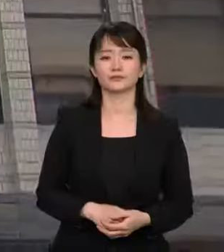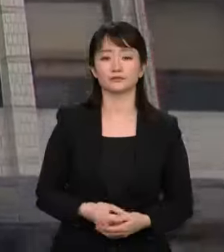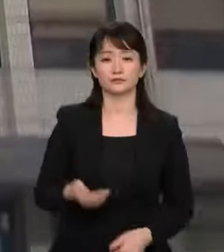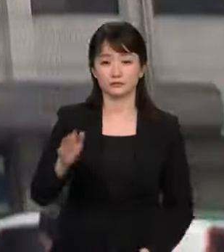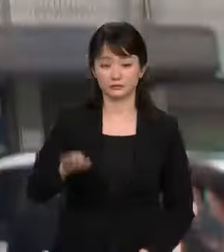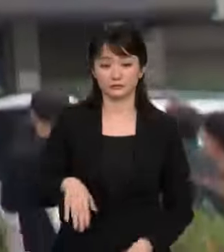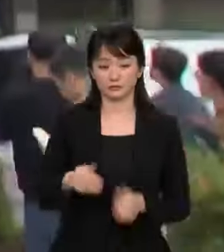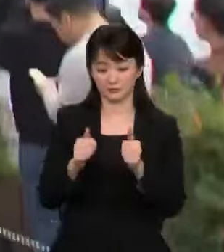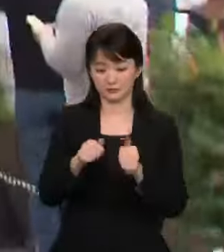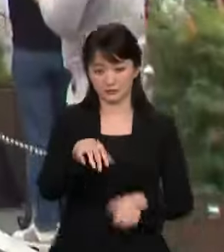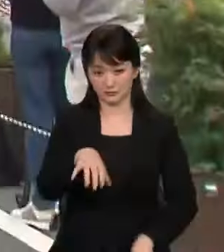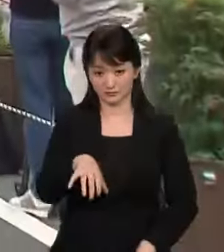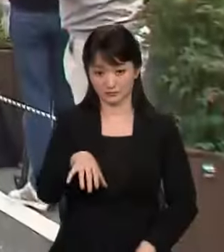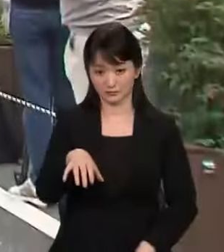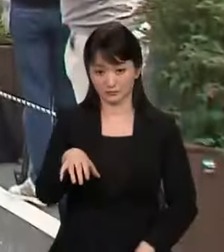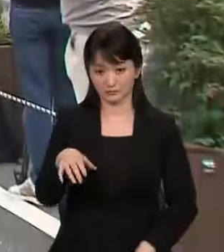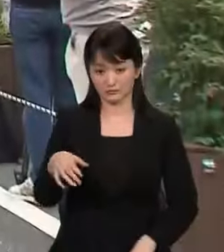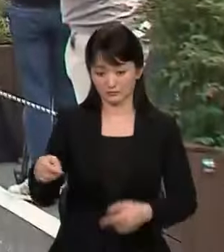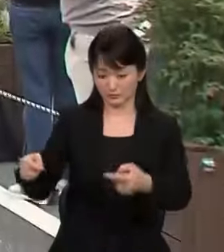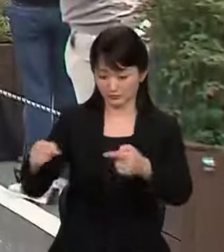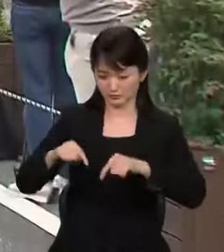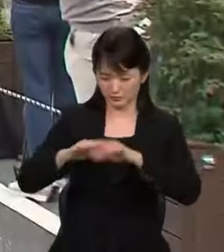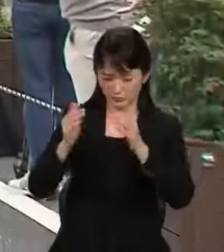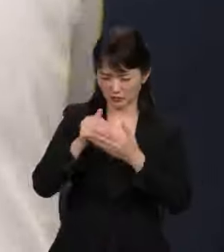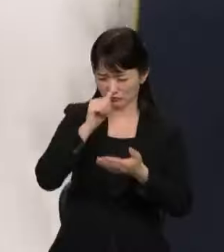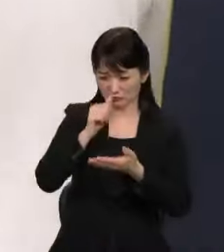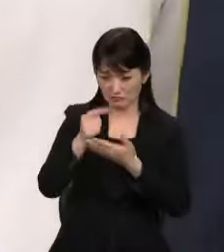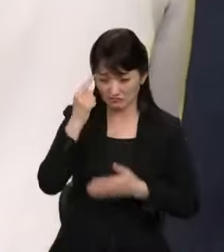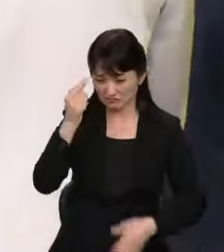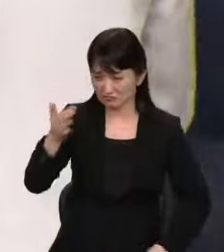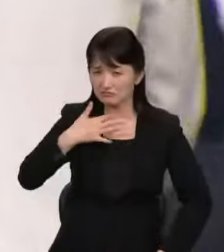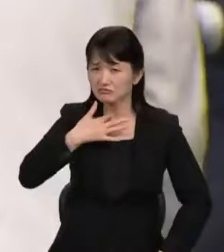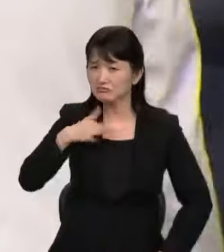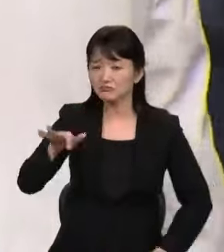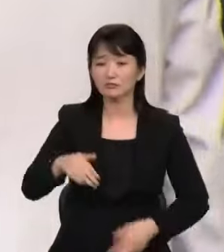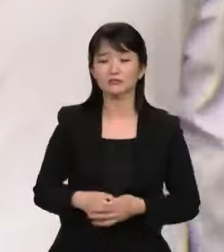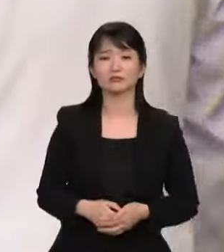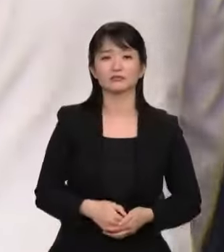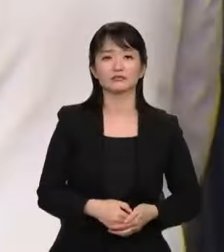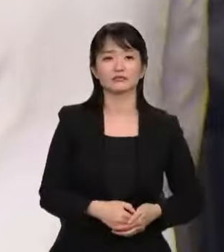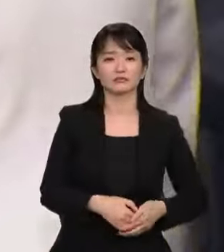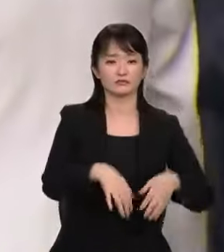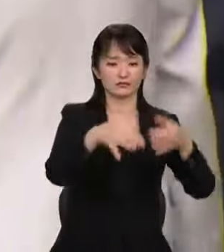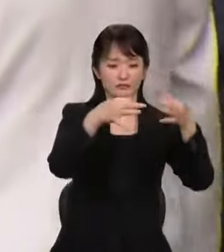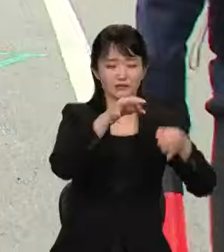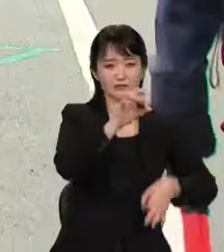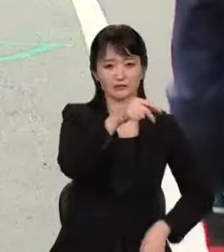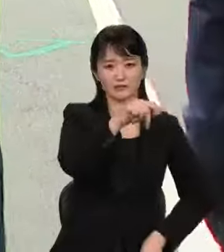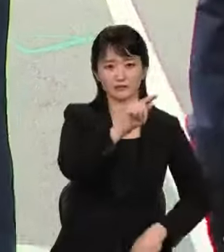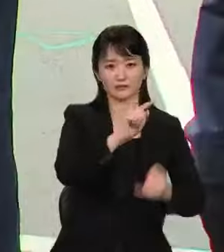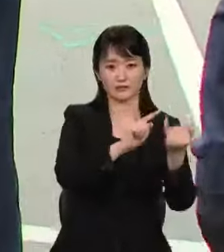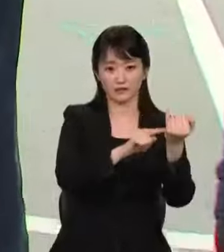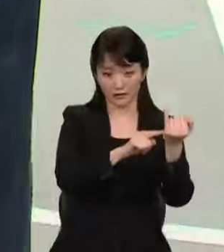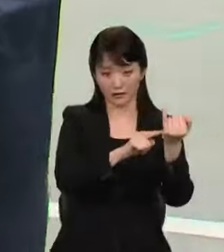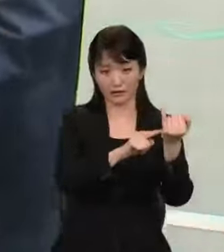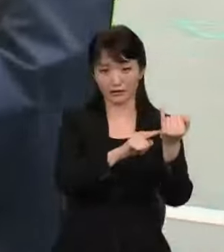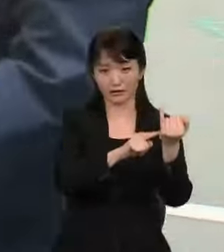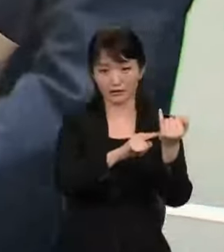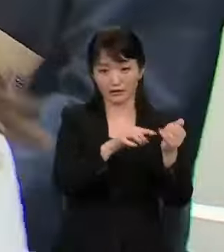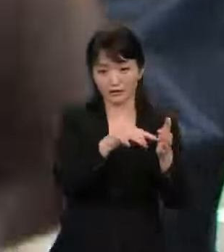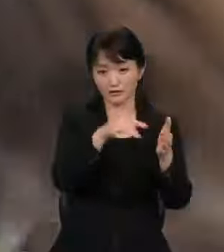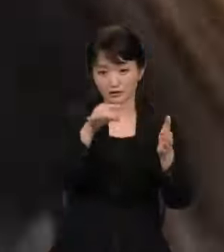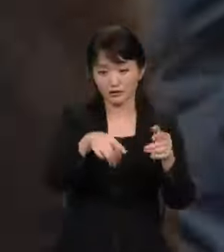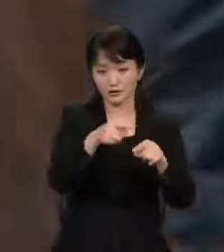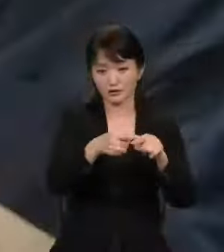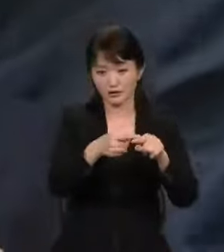하지만 법정에선 모든 혐의를 강하게 부인했습니다. 먼저 김영선 전 의원에게 16차례에 걸쳐 세비